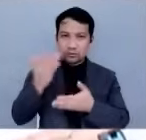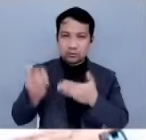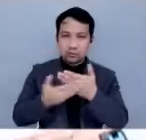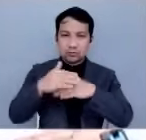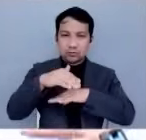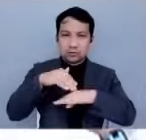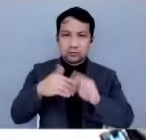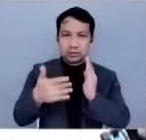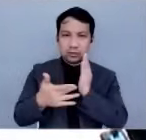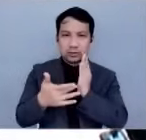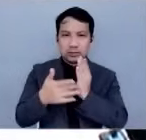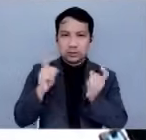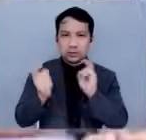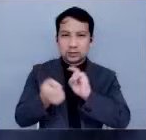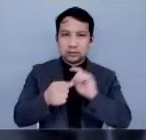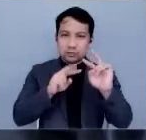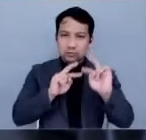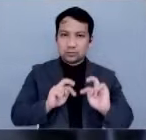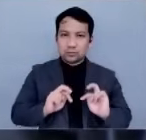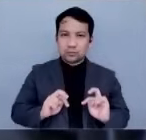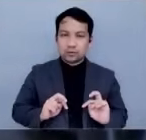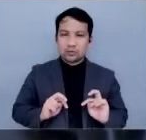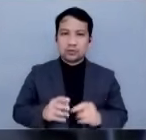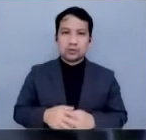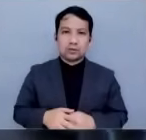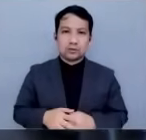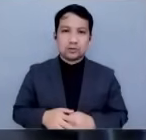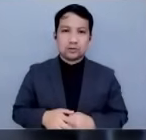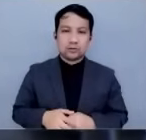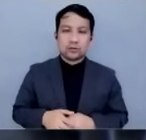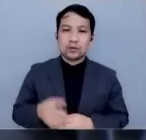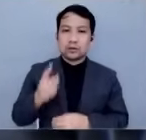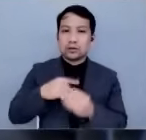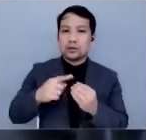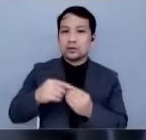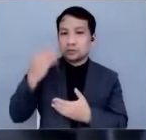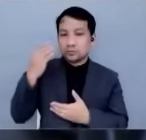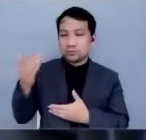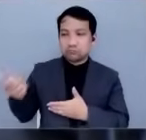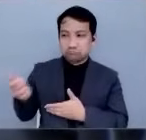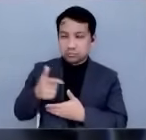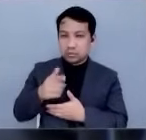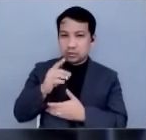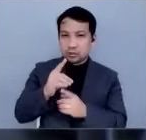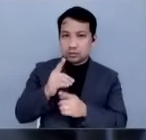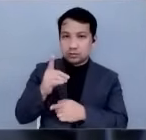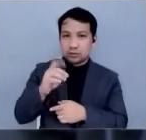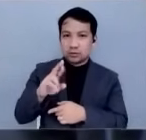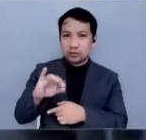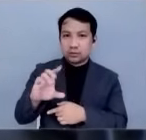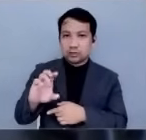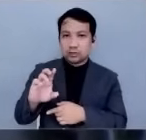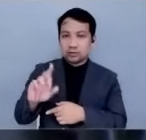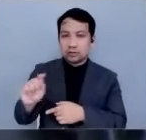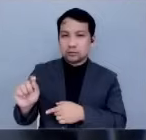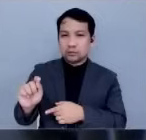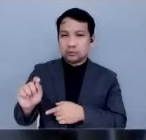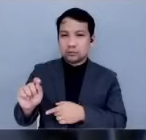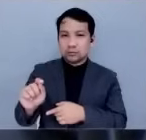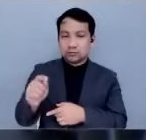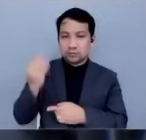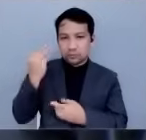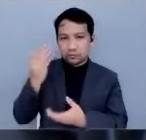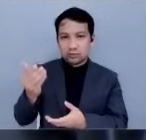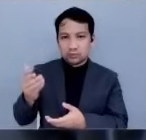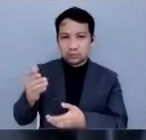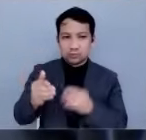editor para sa investigasyon. True sa Pina po muna, signed by our director, para mabigyan natin ng chance, yung kanyang side naman, kung ano